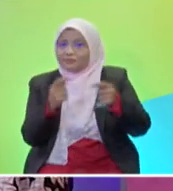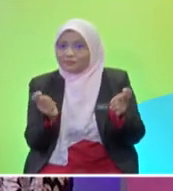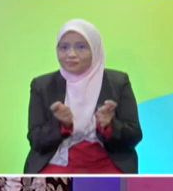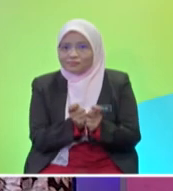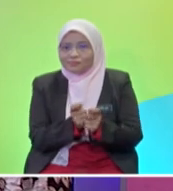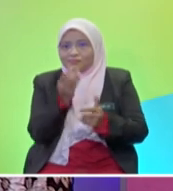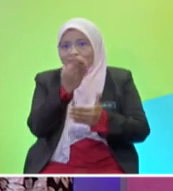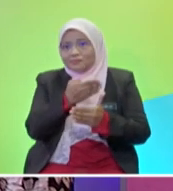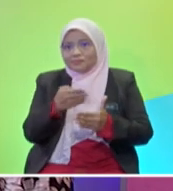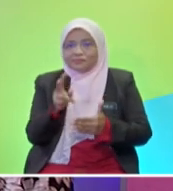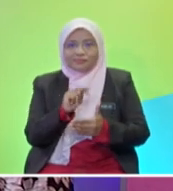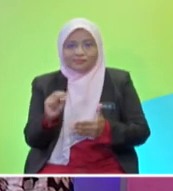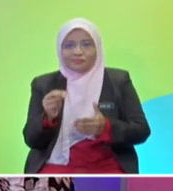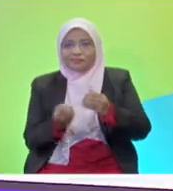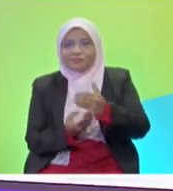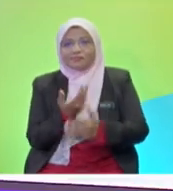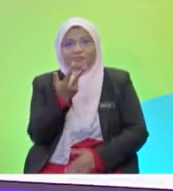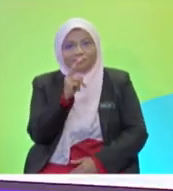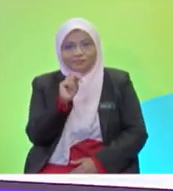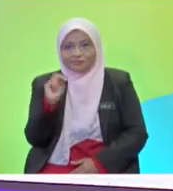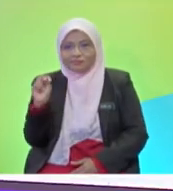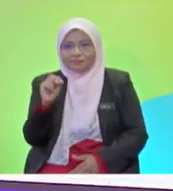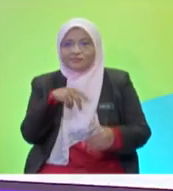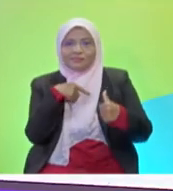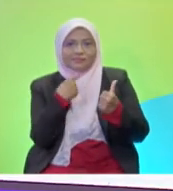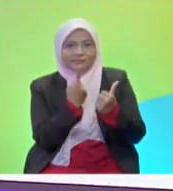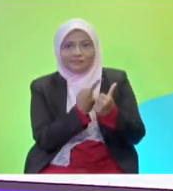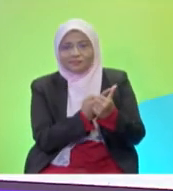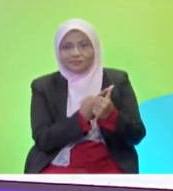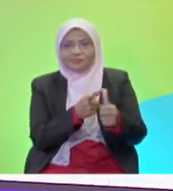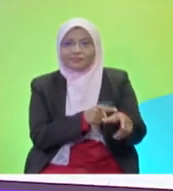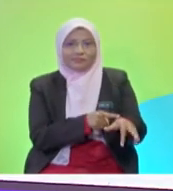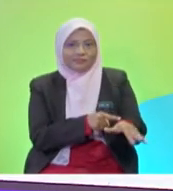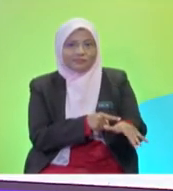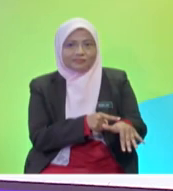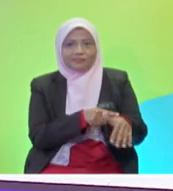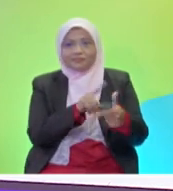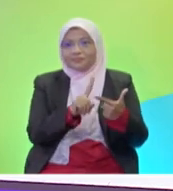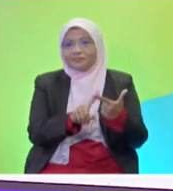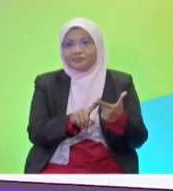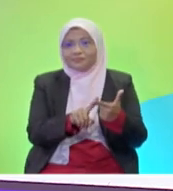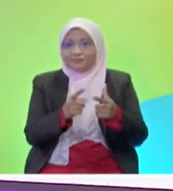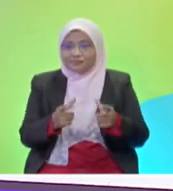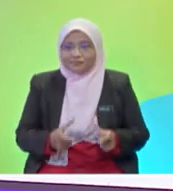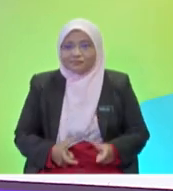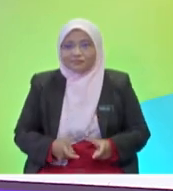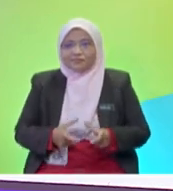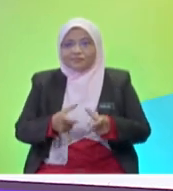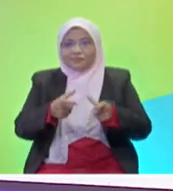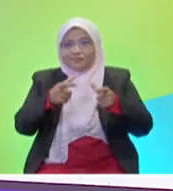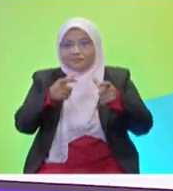tak? Pertama, apa tadi? Yang pertama, daun. Yang kedua? Yang kedua, batang. Yang